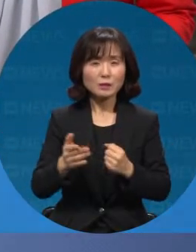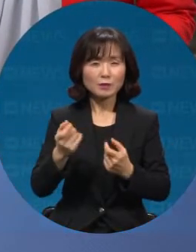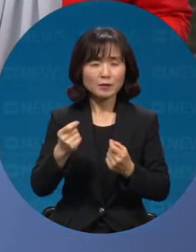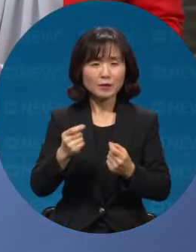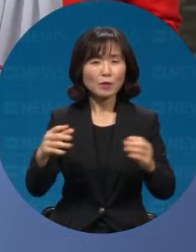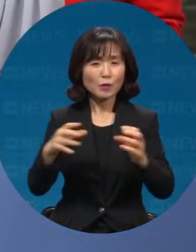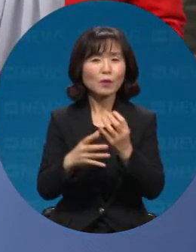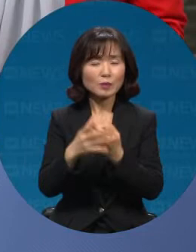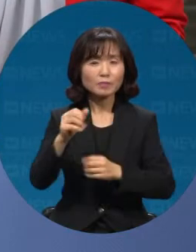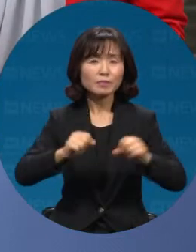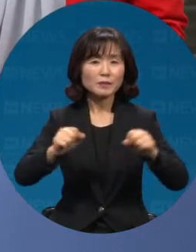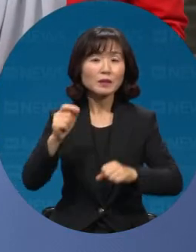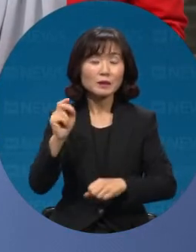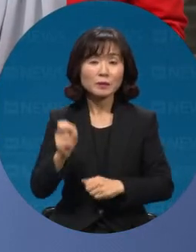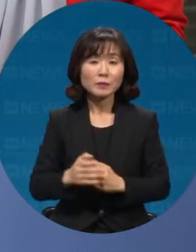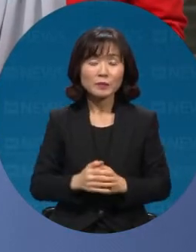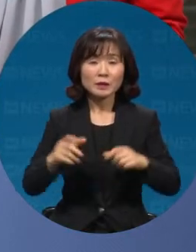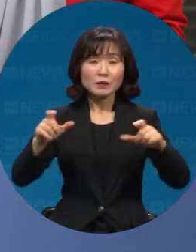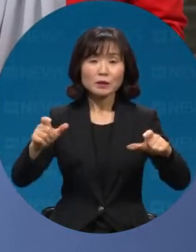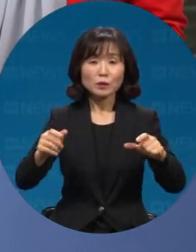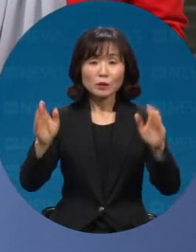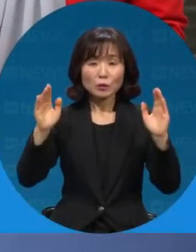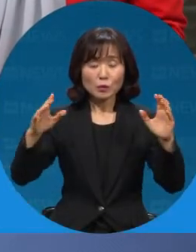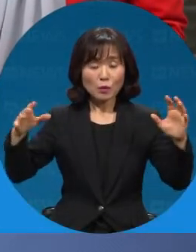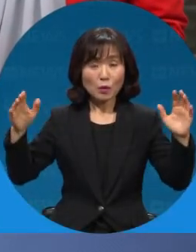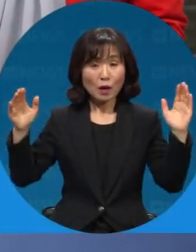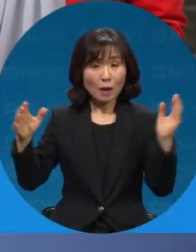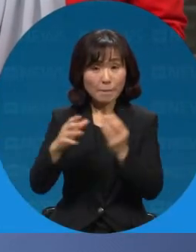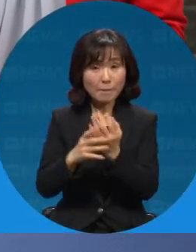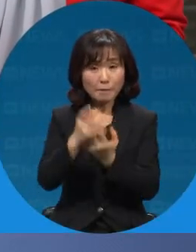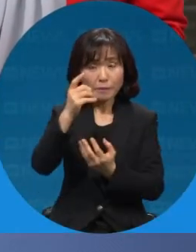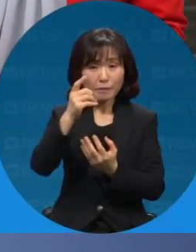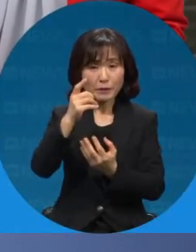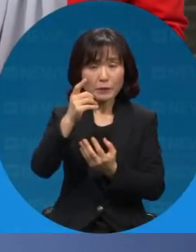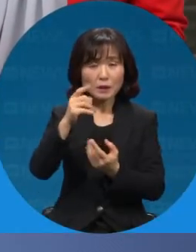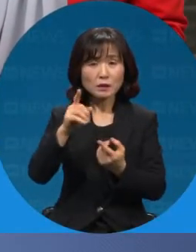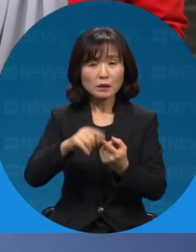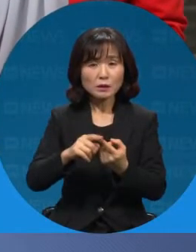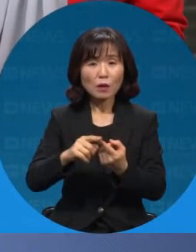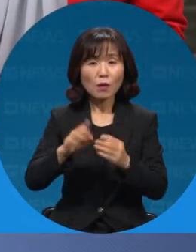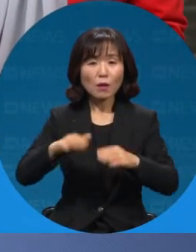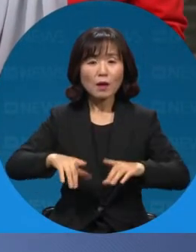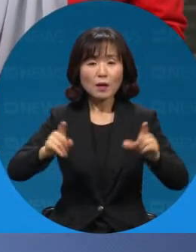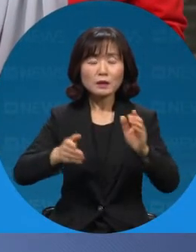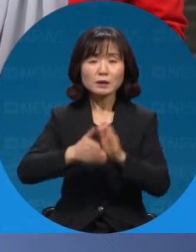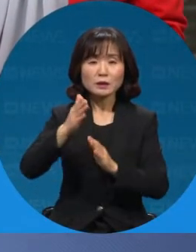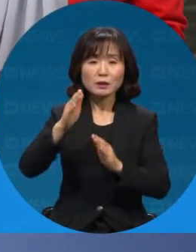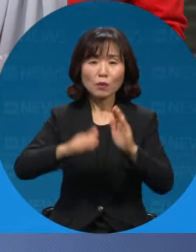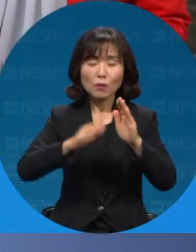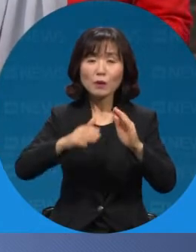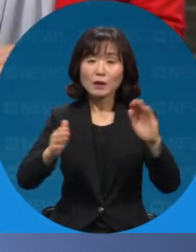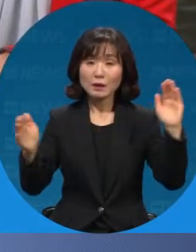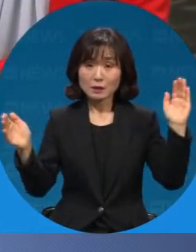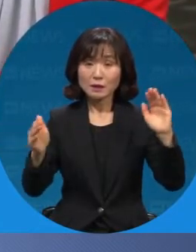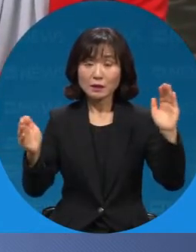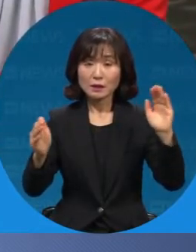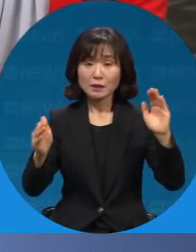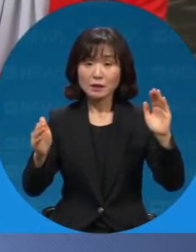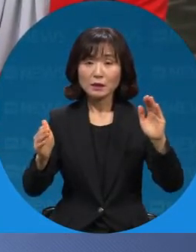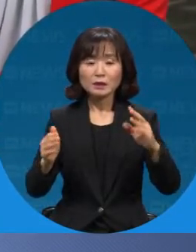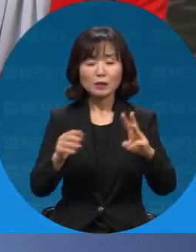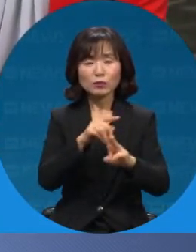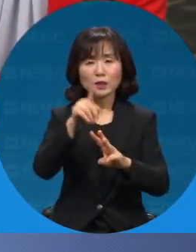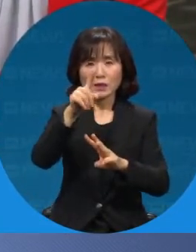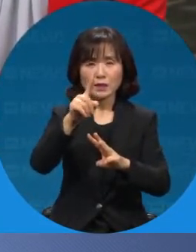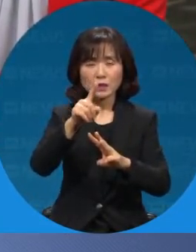해석되고 있습니다 지역의 전에 통합 께 착수에 따라 올해 많이 시 국립학교 학생의 약 3분의 1을 세 학교의 배정